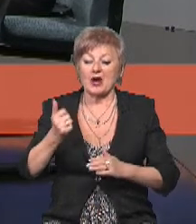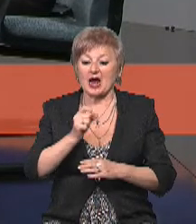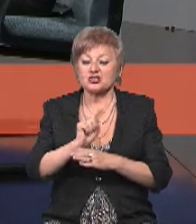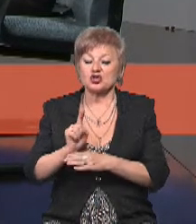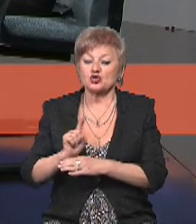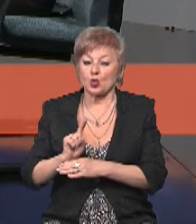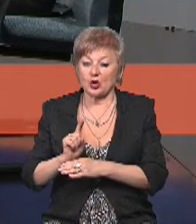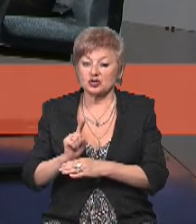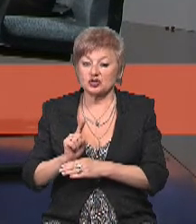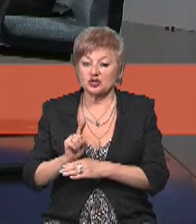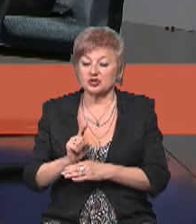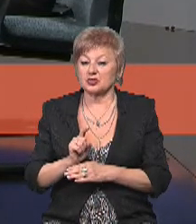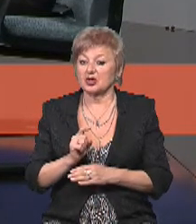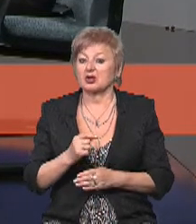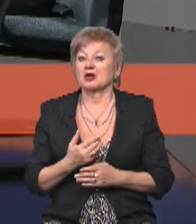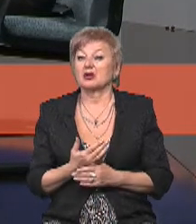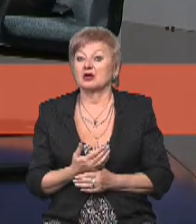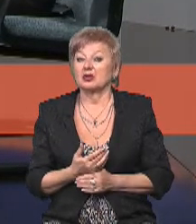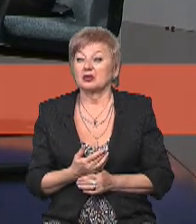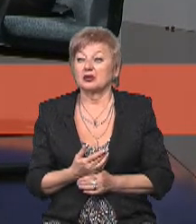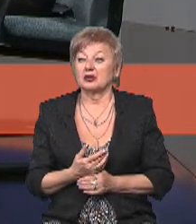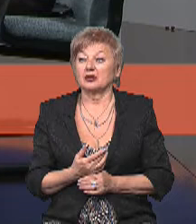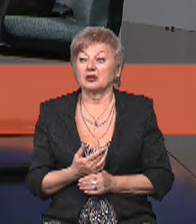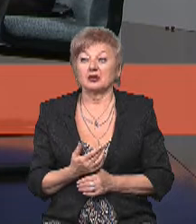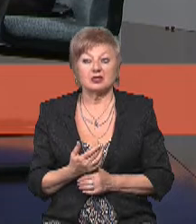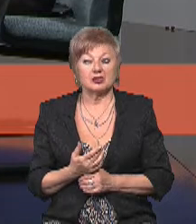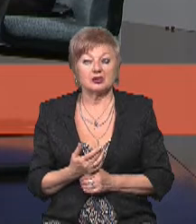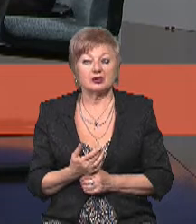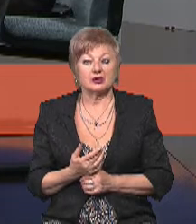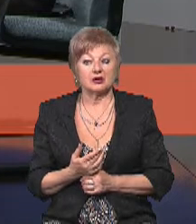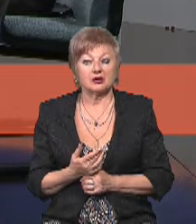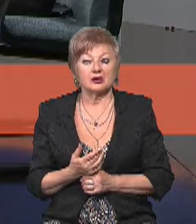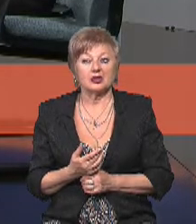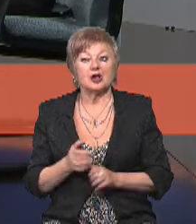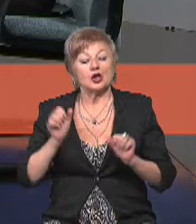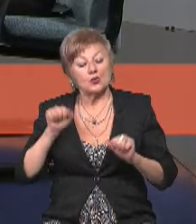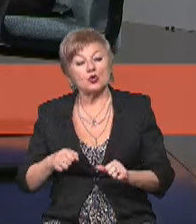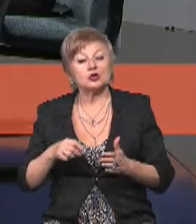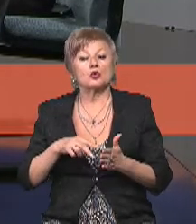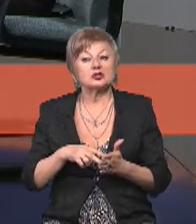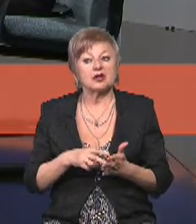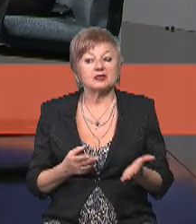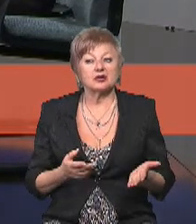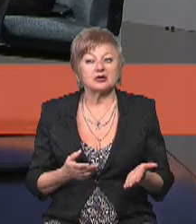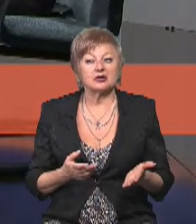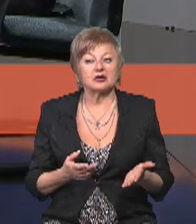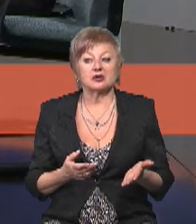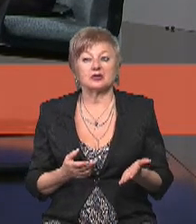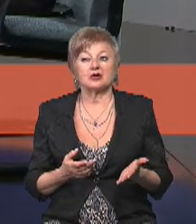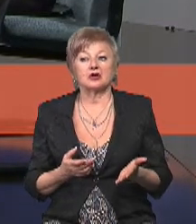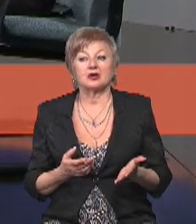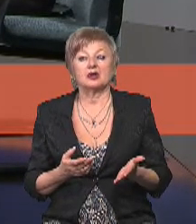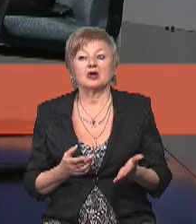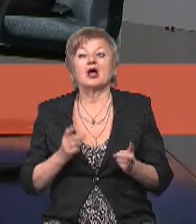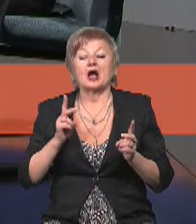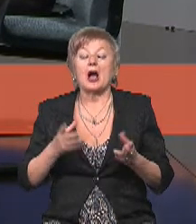Індивідуальний квартирний вже не потрібен, так, я так розумію? Чи можна поставити? В такому случае